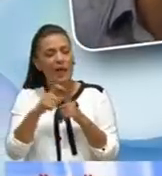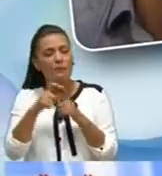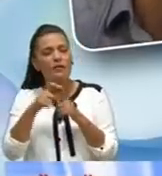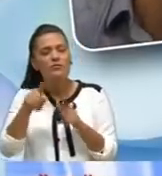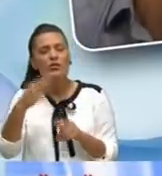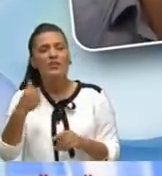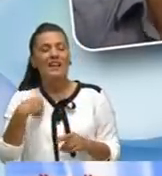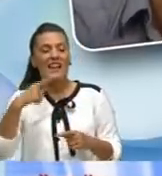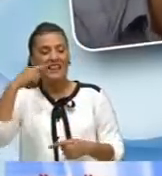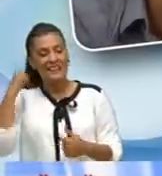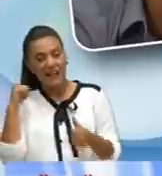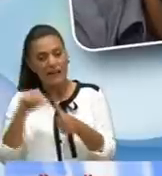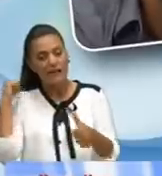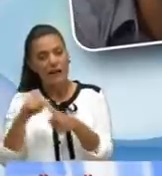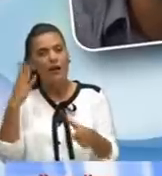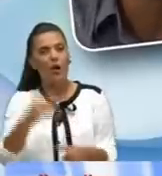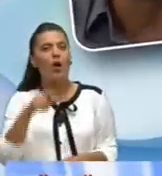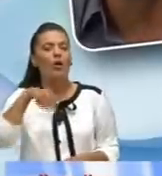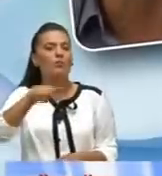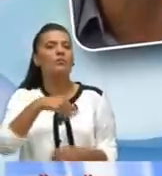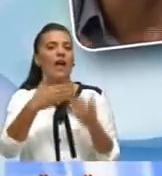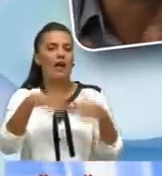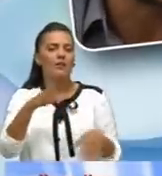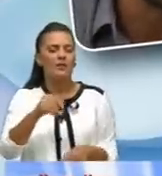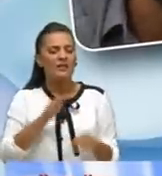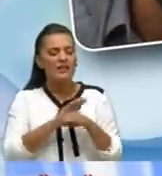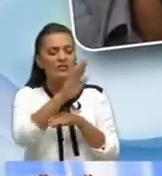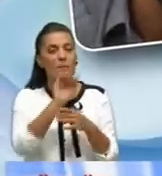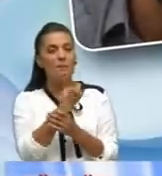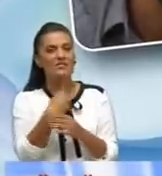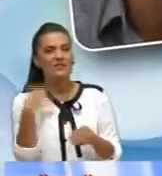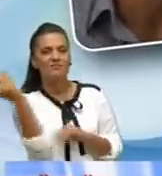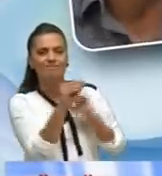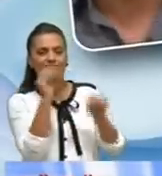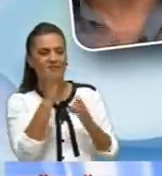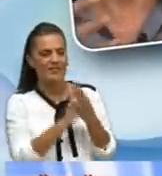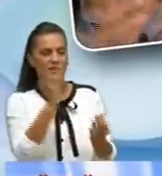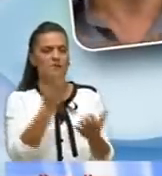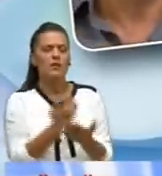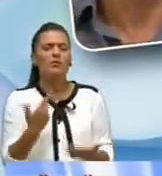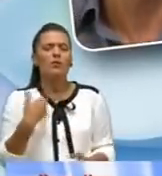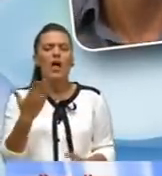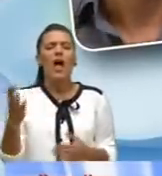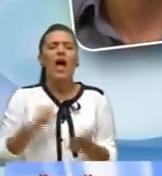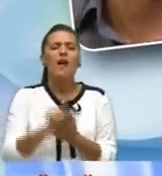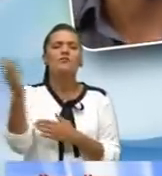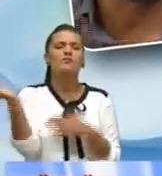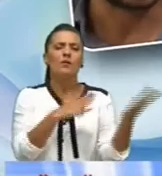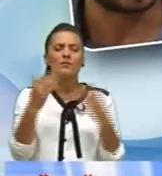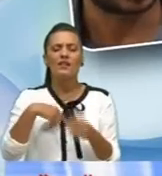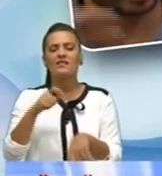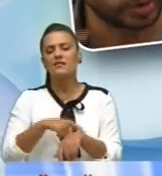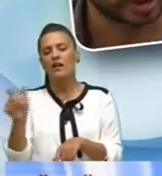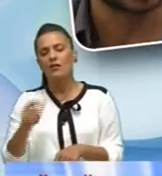nüksetmesini engellemek. Yani tekrarlamasını engelleyecek yaşam becerileri kişilere kazandırmak. Evet. Yoksa biz her sonbaharda çalar